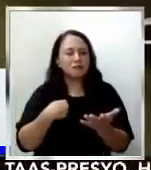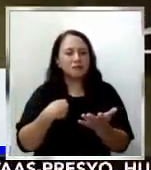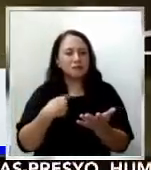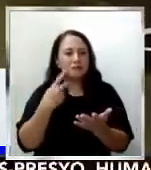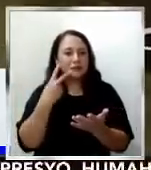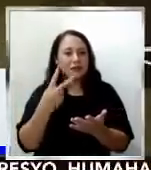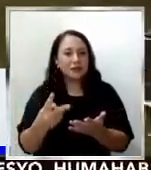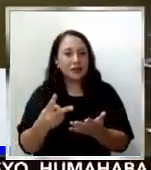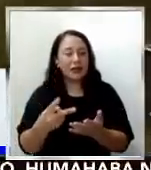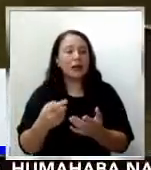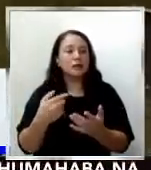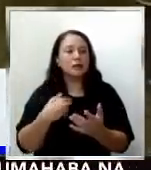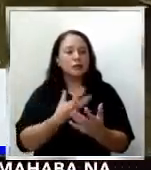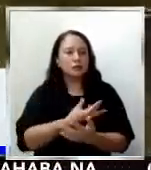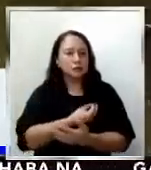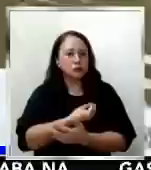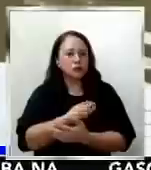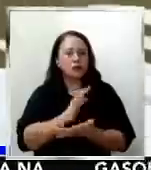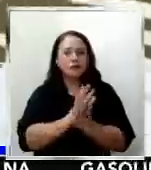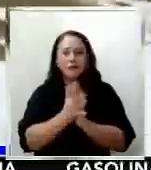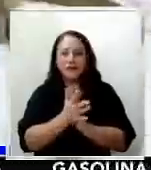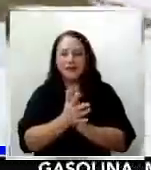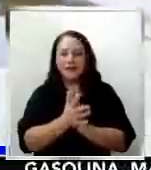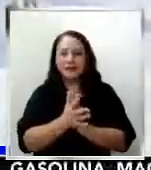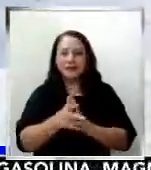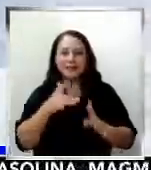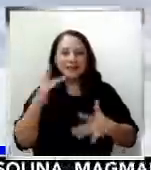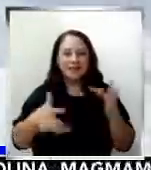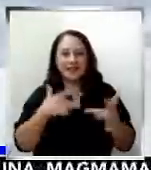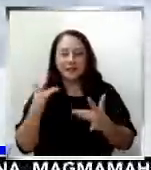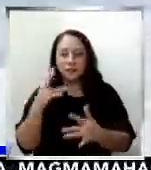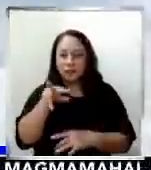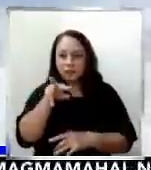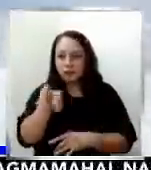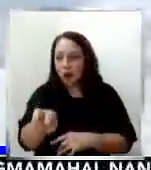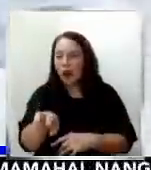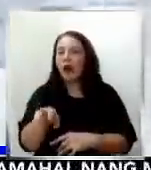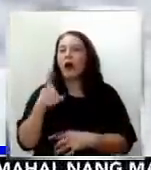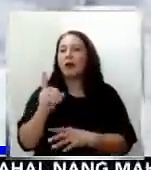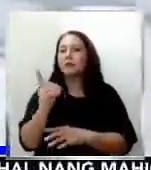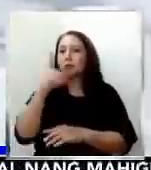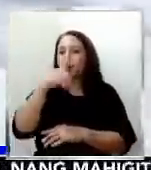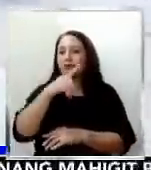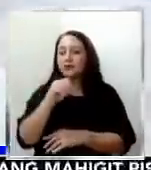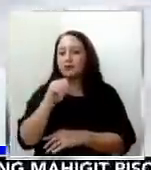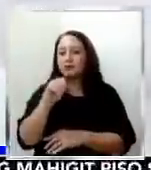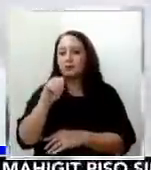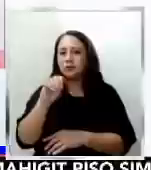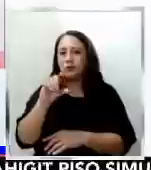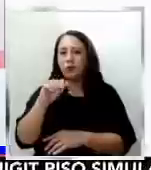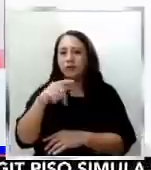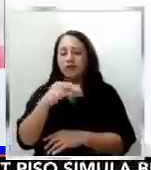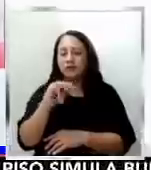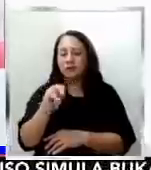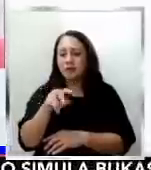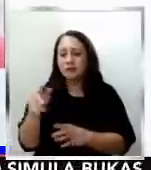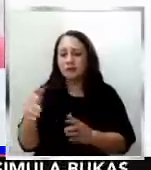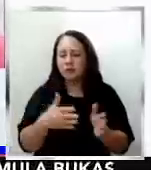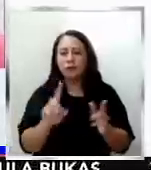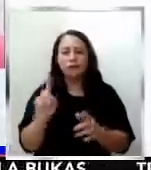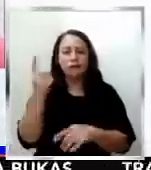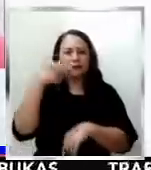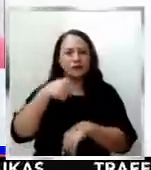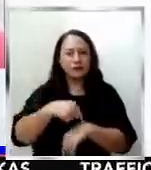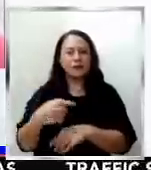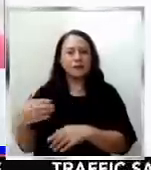ang takot, napalitan ng galak nang makita nilang dolphin pala ang nasa ilog. Ngayon lang po nangyari na may nakapasok pong